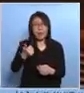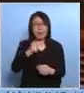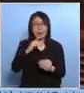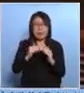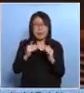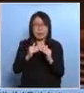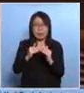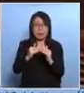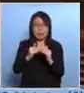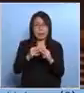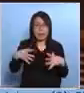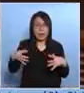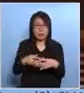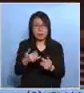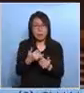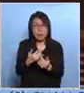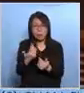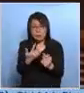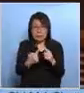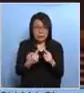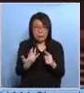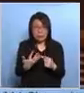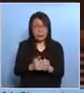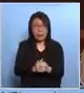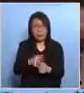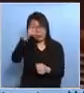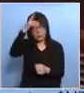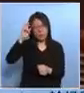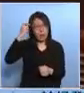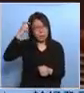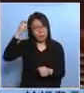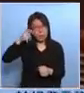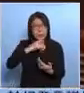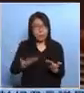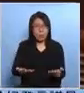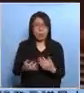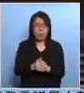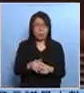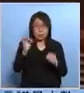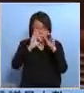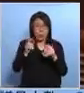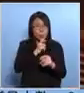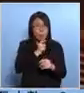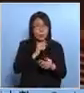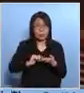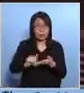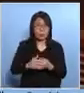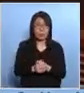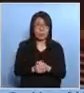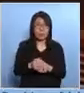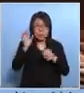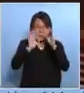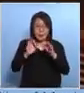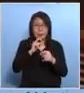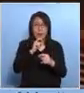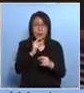的 size 究竟是多少？有沒有呢？政府有沒有這個想像呢？譬如新加坡就有的，新加坡當